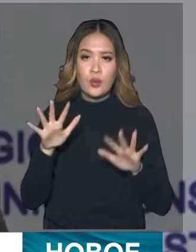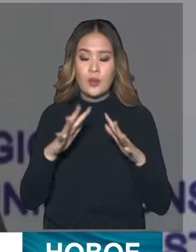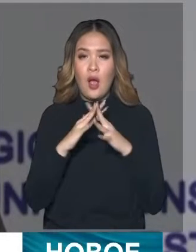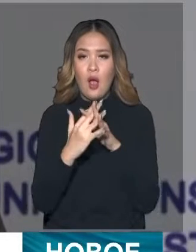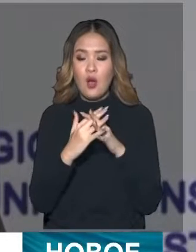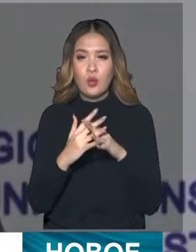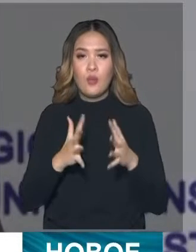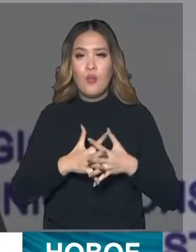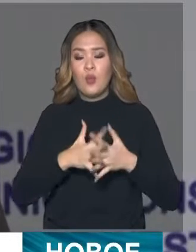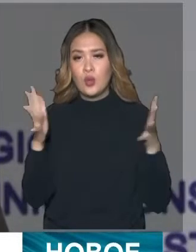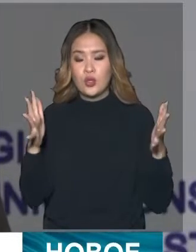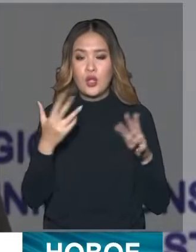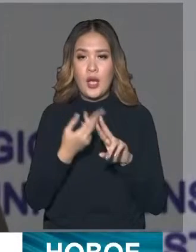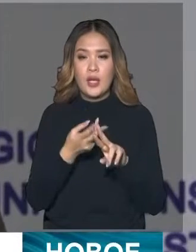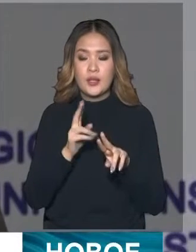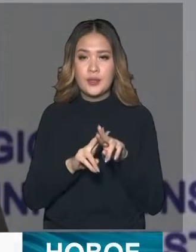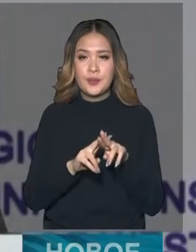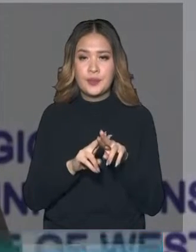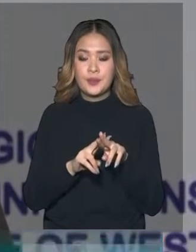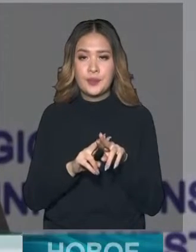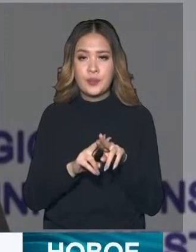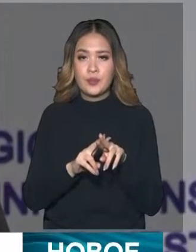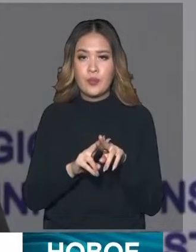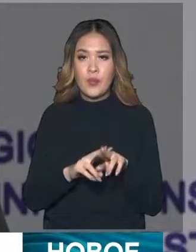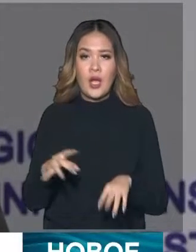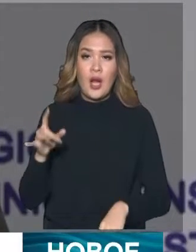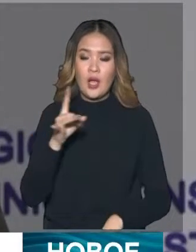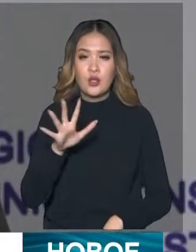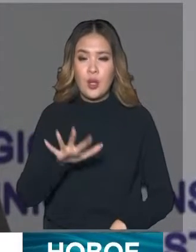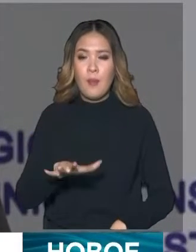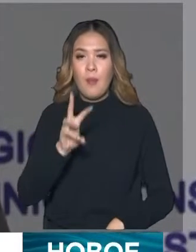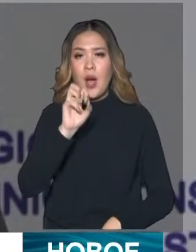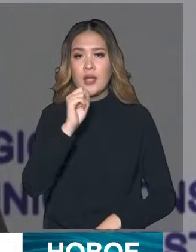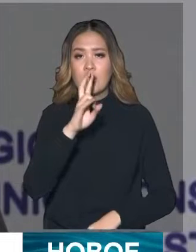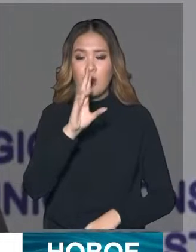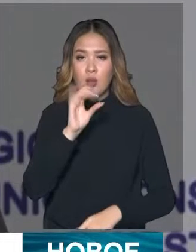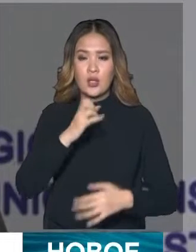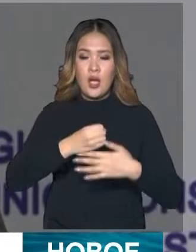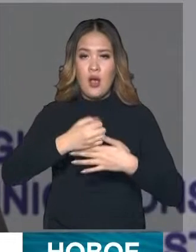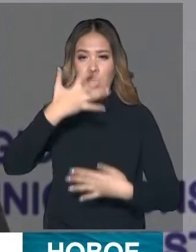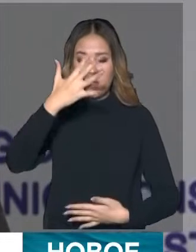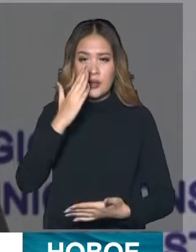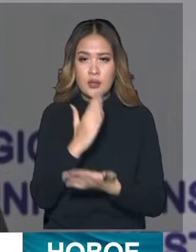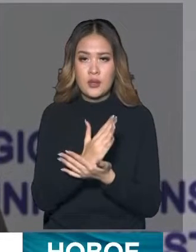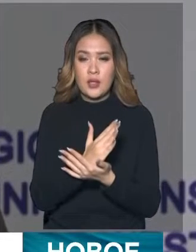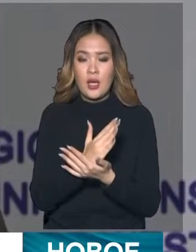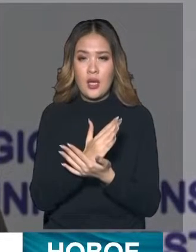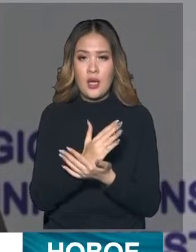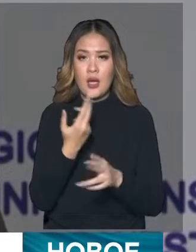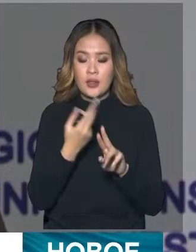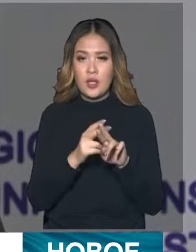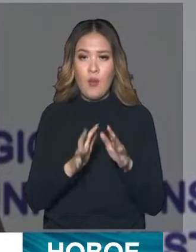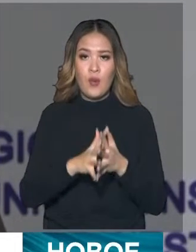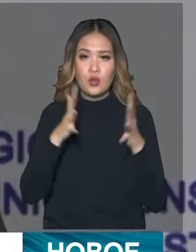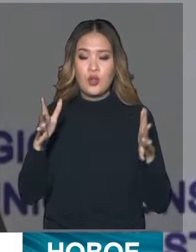Желаево, значит, район Мункеулы, там многоэтажные дома. И еще большой